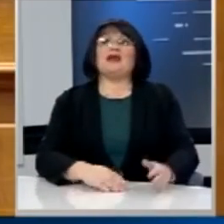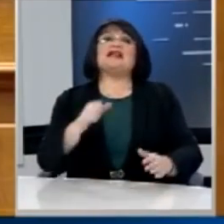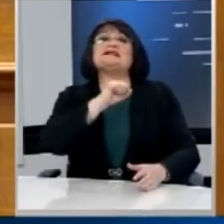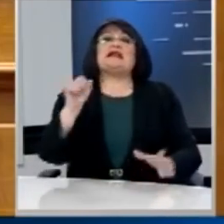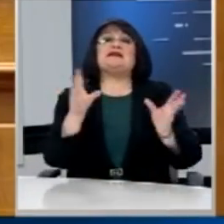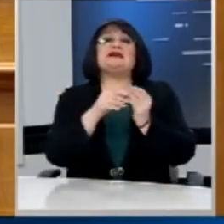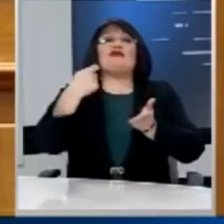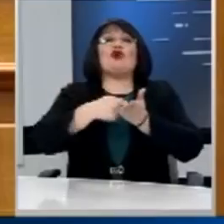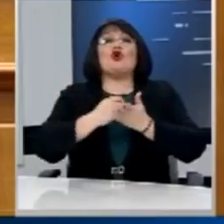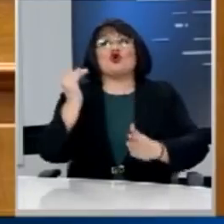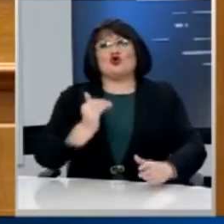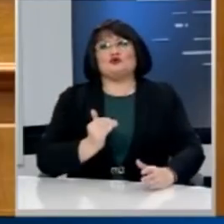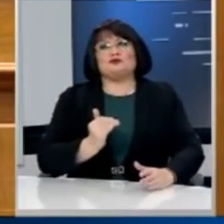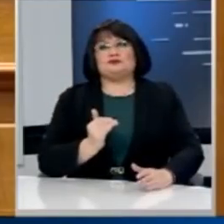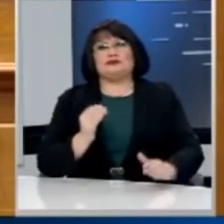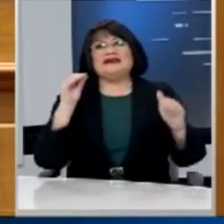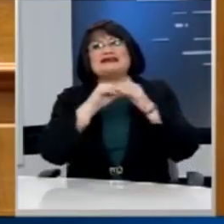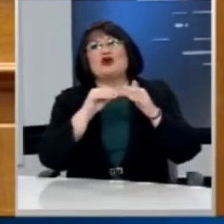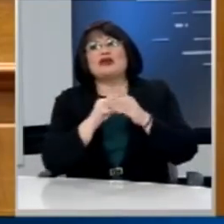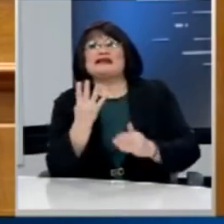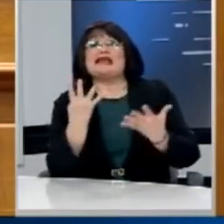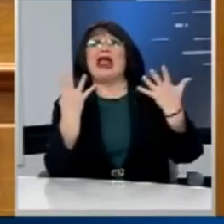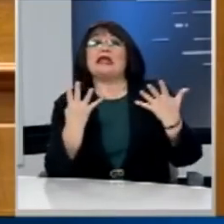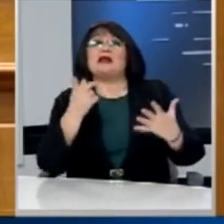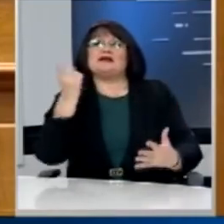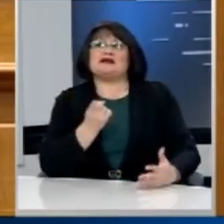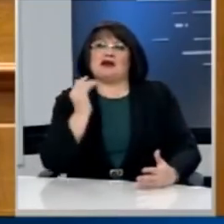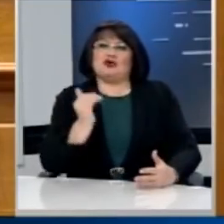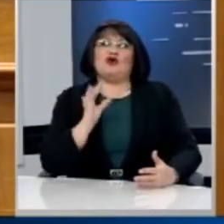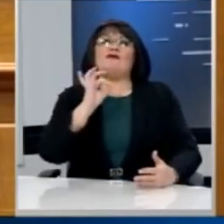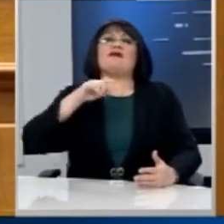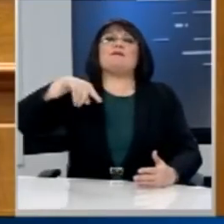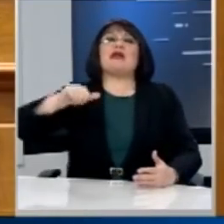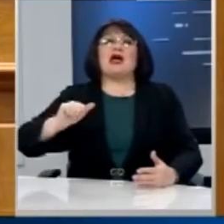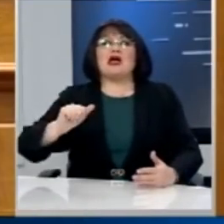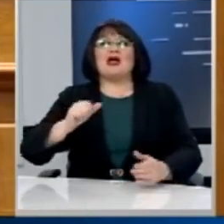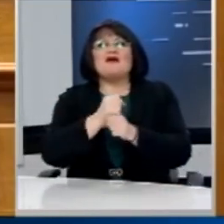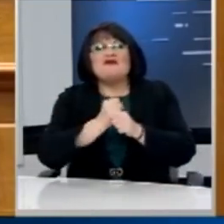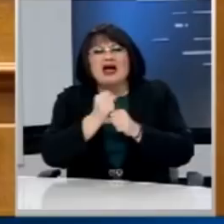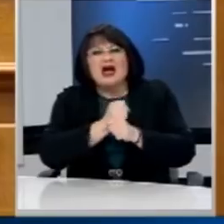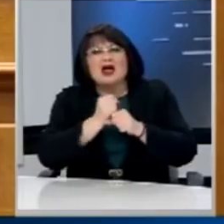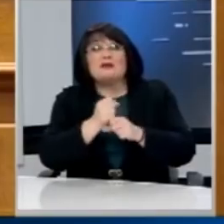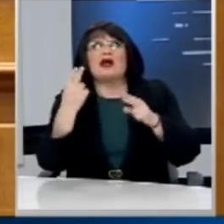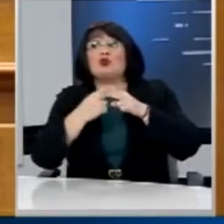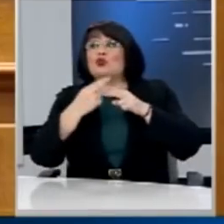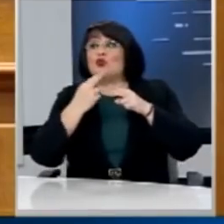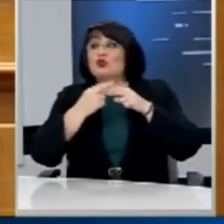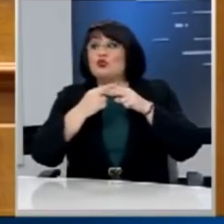φορολογικού συντελεστή του εισαγωγικού στο 9%. Μείωση του ΦΠΑ σε φάρμακα, σε κρίσιμους